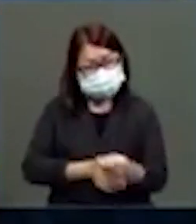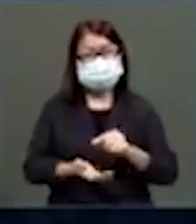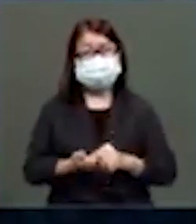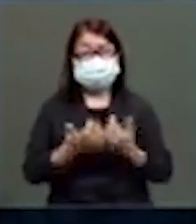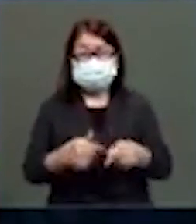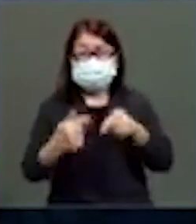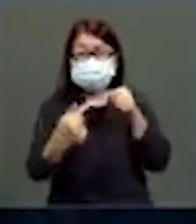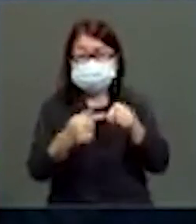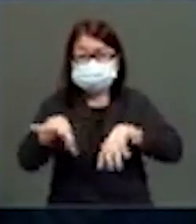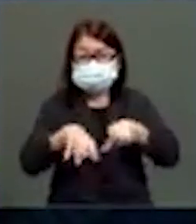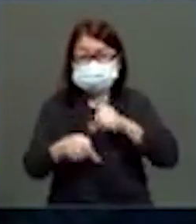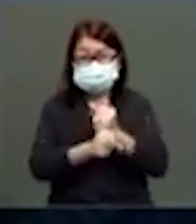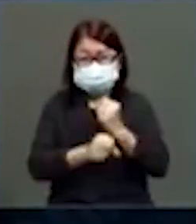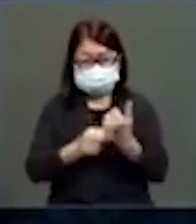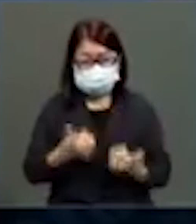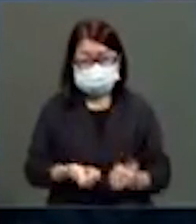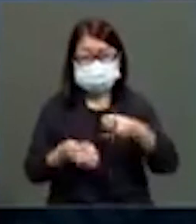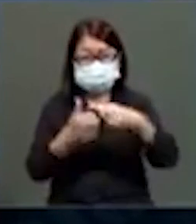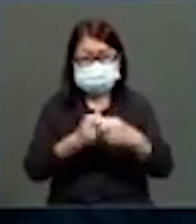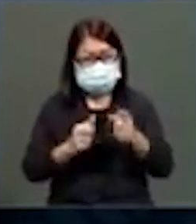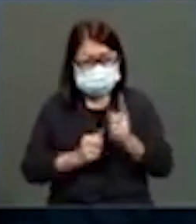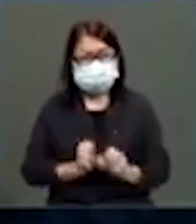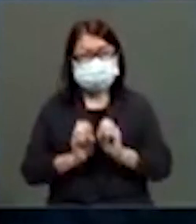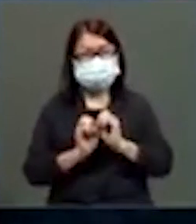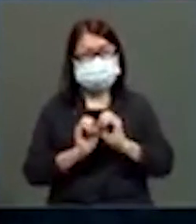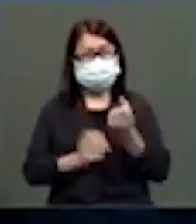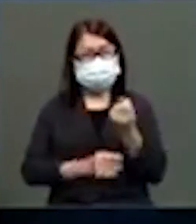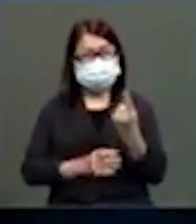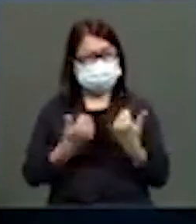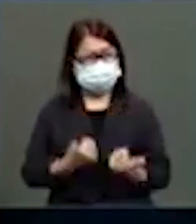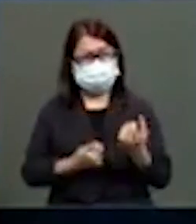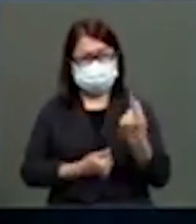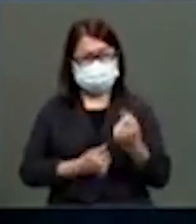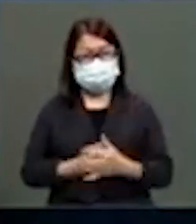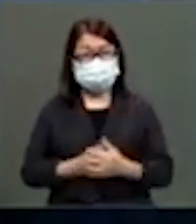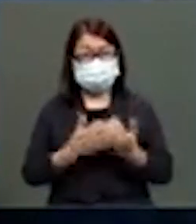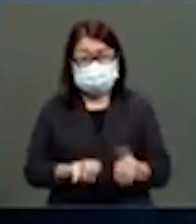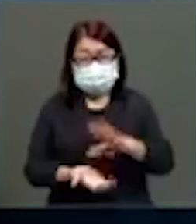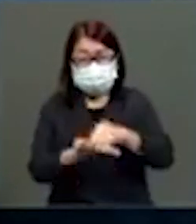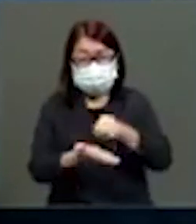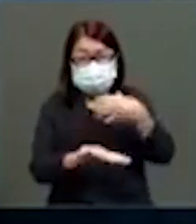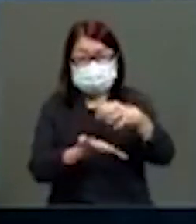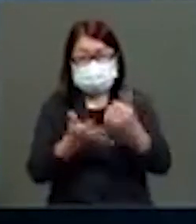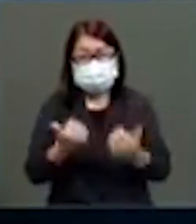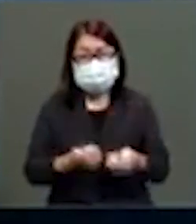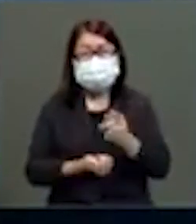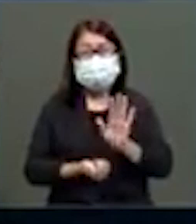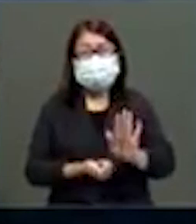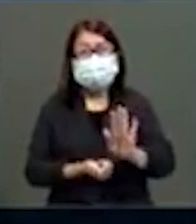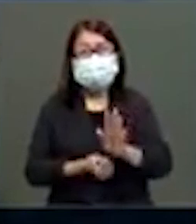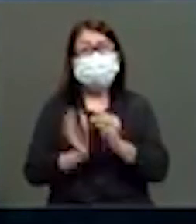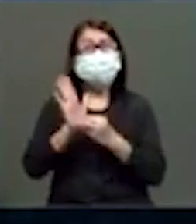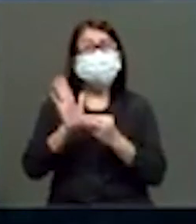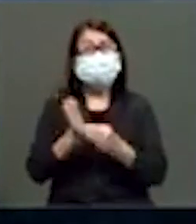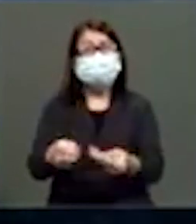การณ์ที่เรามองดูก็คือจะต้องเป็นปัจจุบันซึ่งตอนนี้ชุดข้อมูลที่มีการรายงานอยู่ในระบบของทางกรุงเทพม